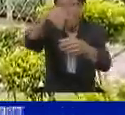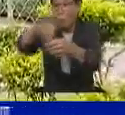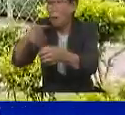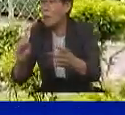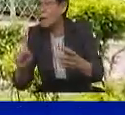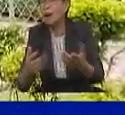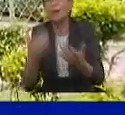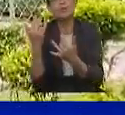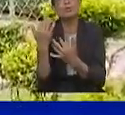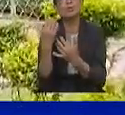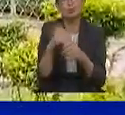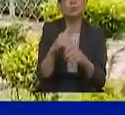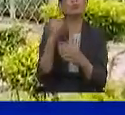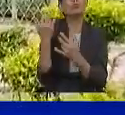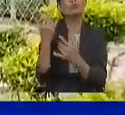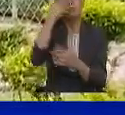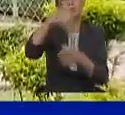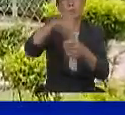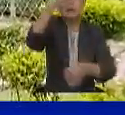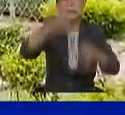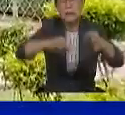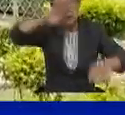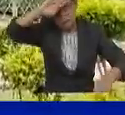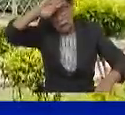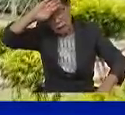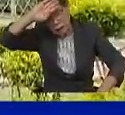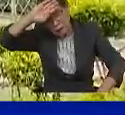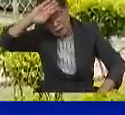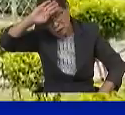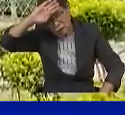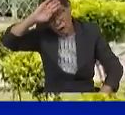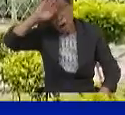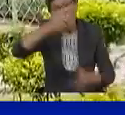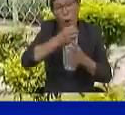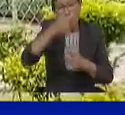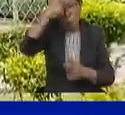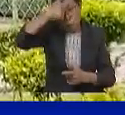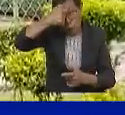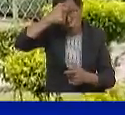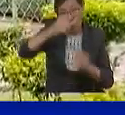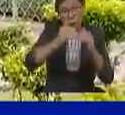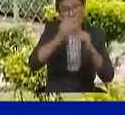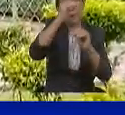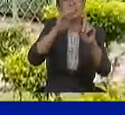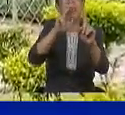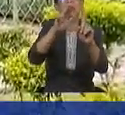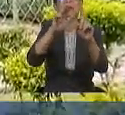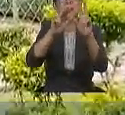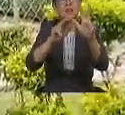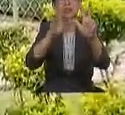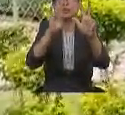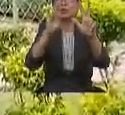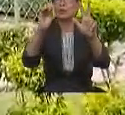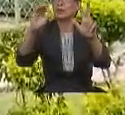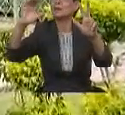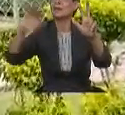untuk mengundi sekiranya bergejala atau memiliki suhu badan melebihi 30752 jasa cat